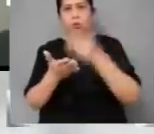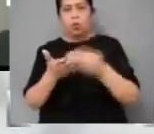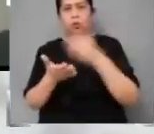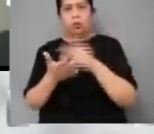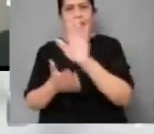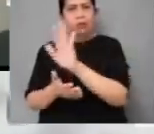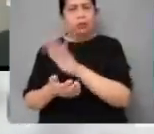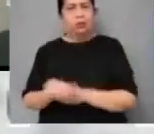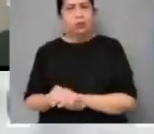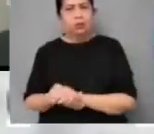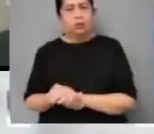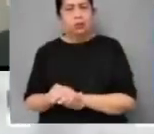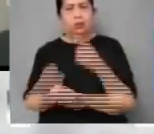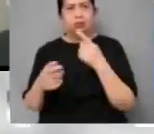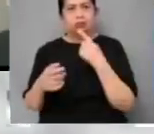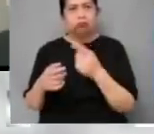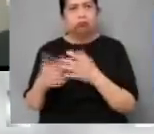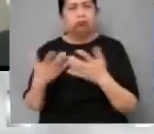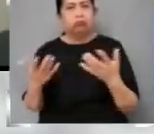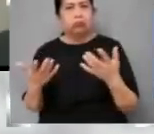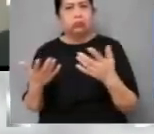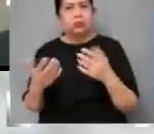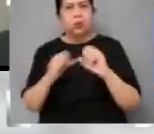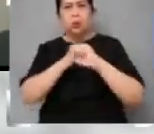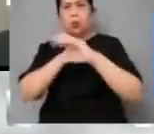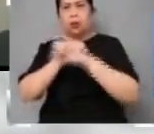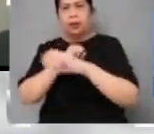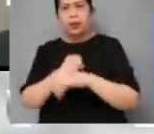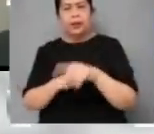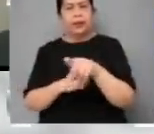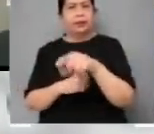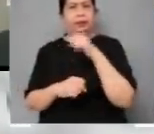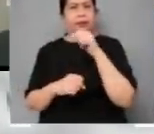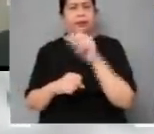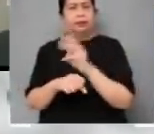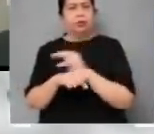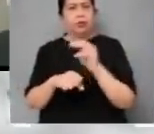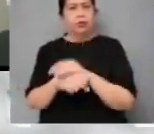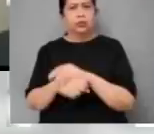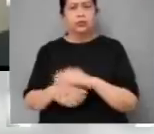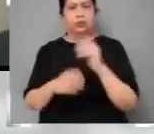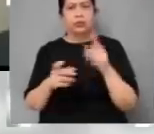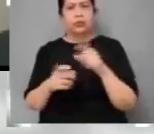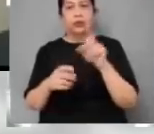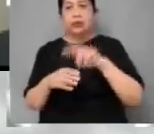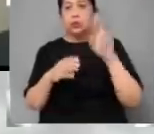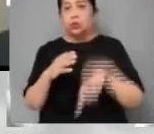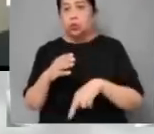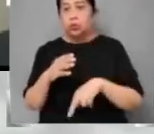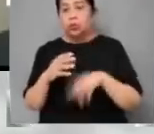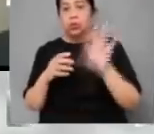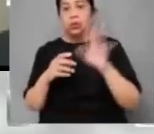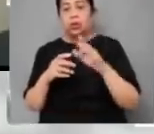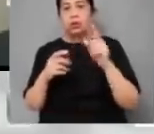Pagbabasihan natin yung propaganda, hindi yan ang eleksyon. Yan eh, bunga ng mga pangyarihan